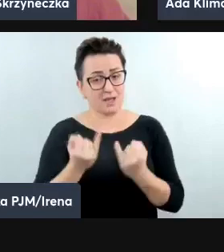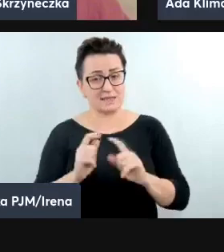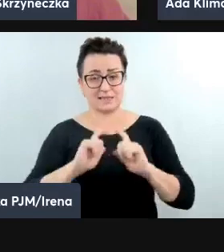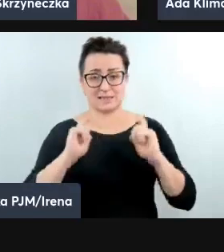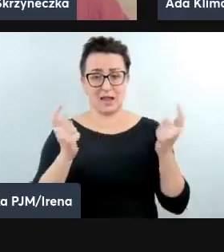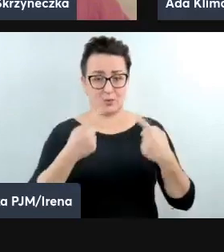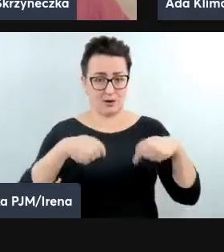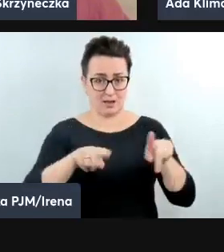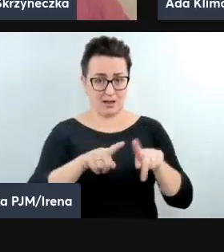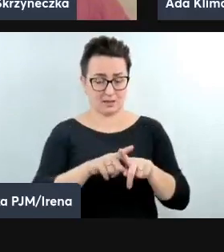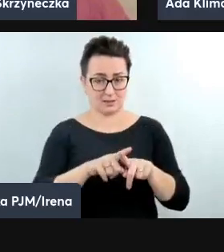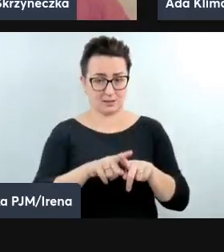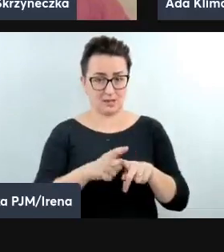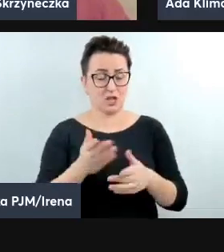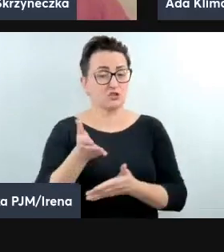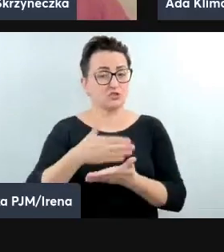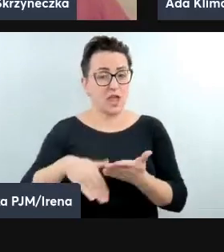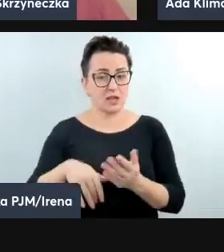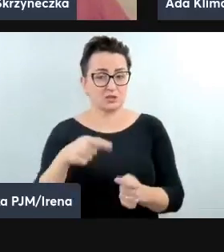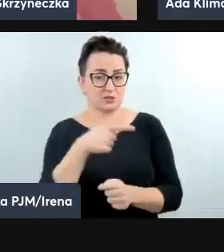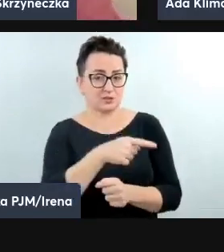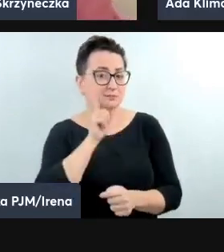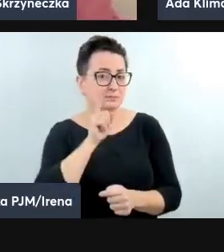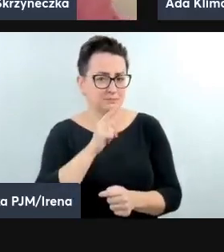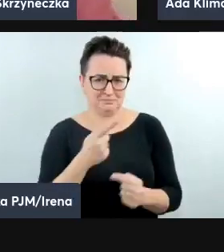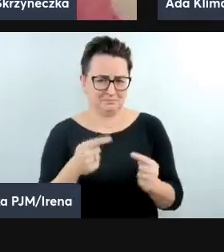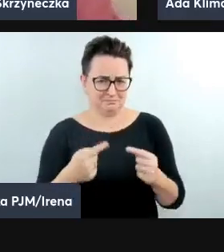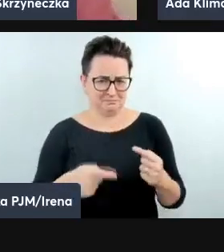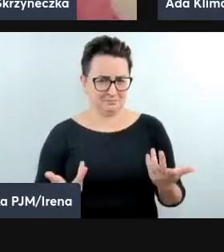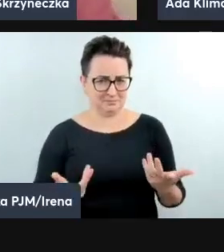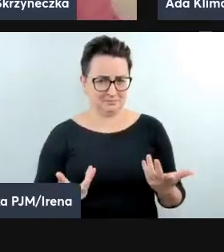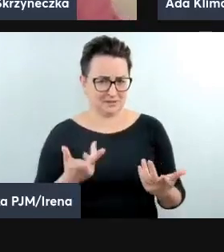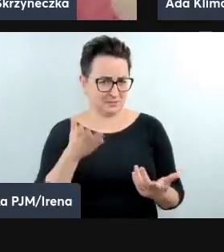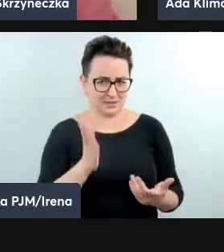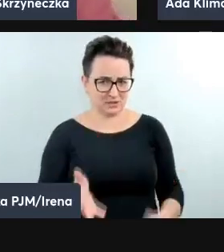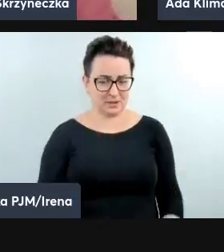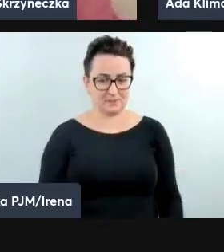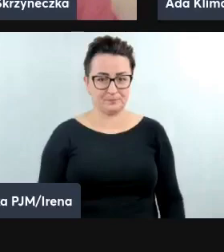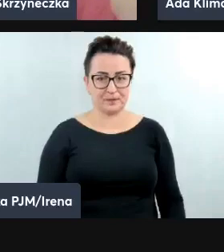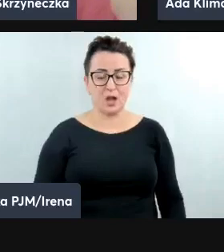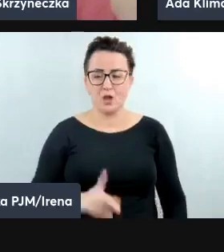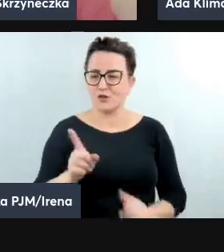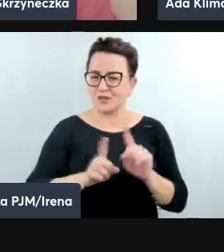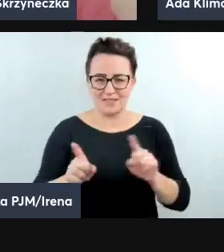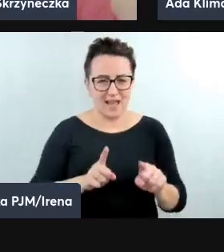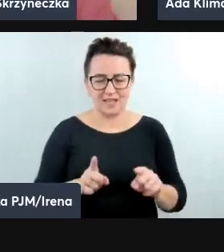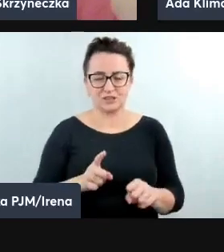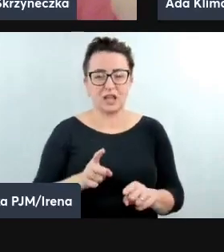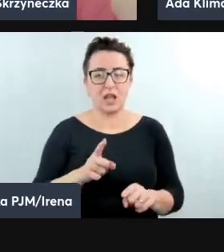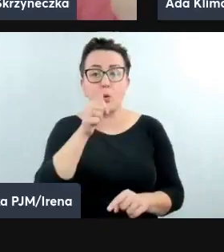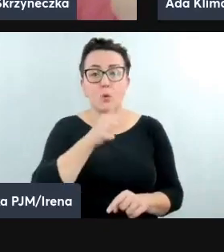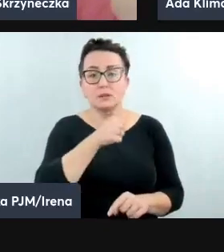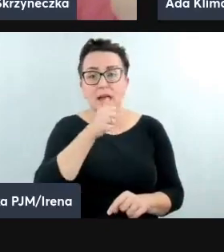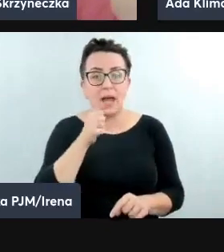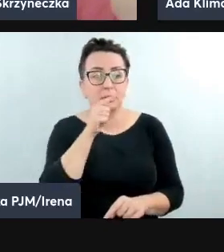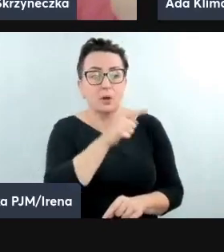dotyczy. Co nie znaczy, że cokolwiek my zatajamy przed tą drugą grupą. I ona miała właśnie tą dzieloną